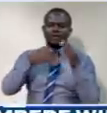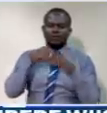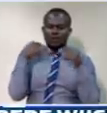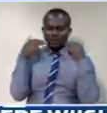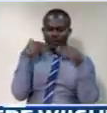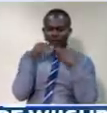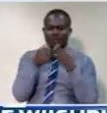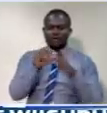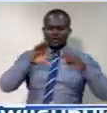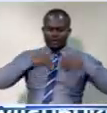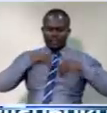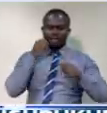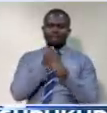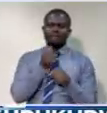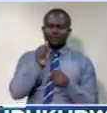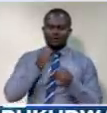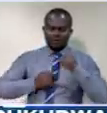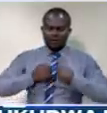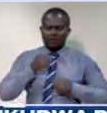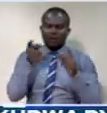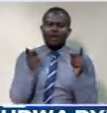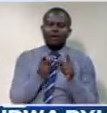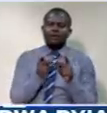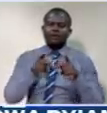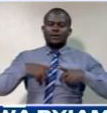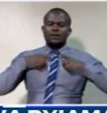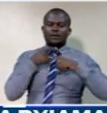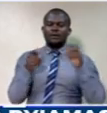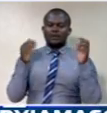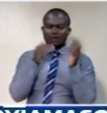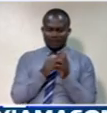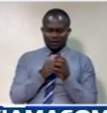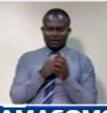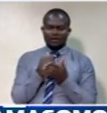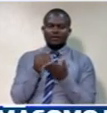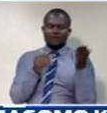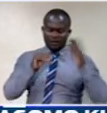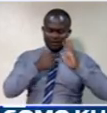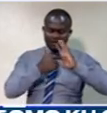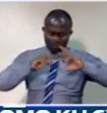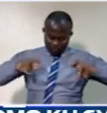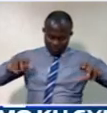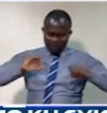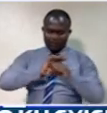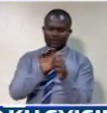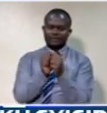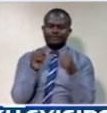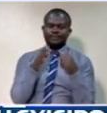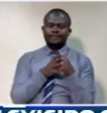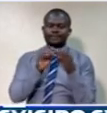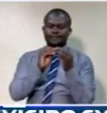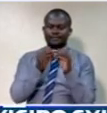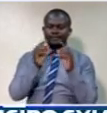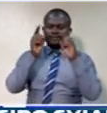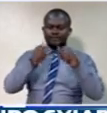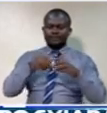hoteli biremewe gukora izo sporo aho bacumbitse ariko berekanye ko bipimishije COVID-19. Umubare